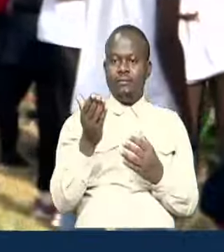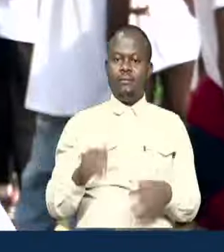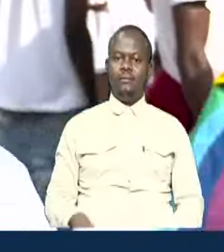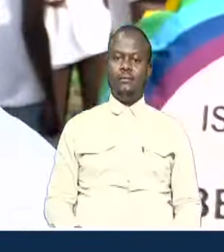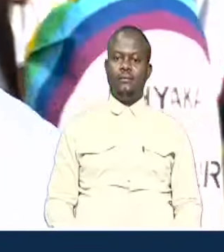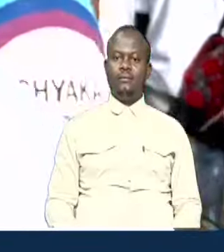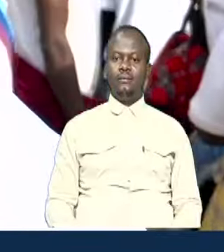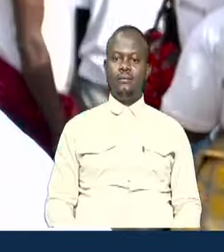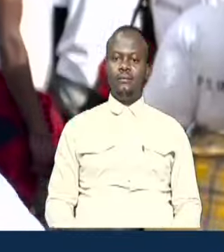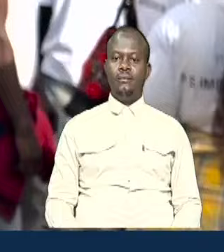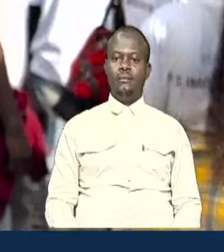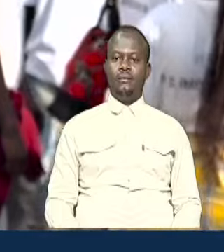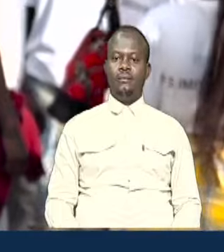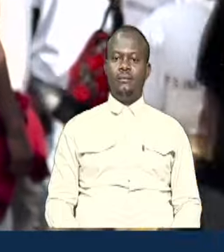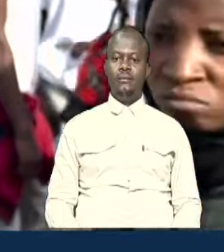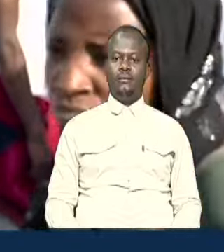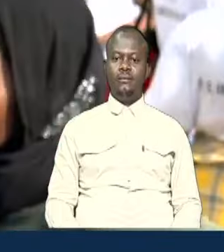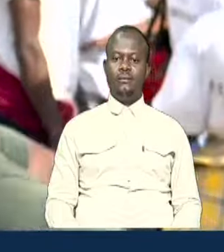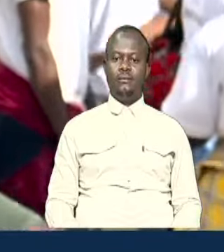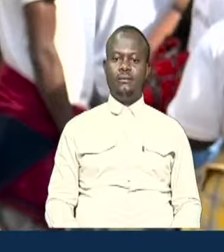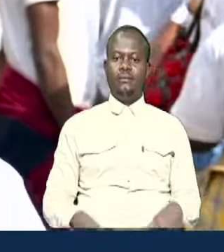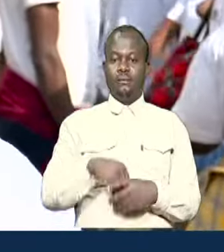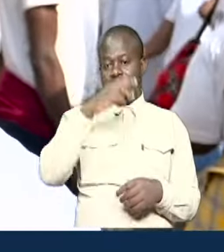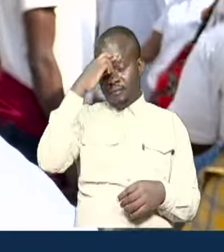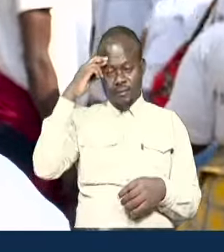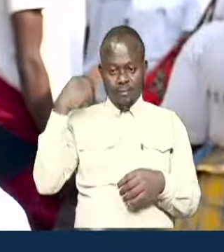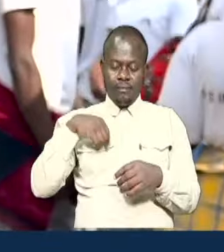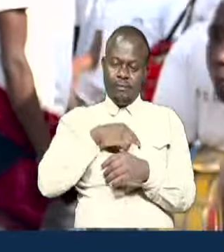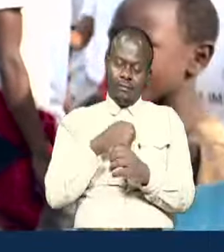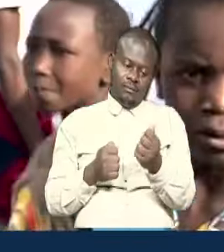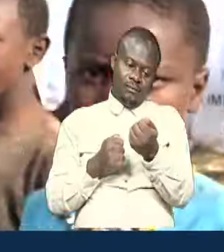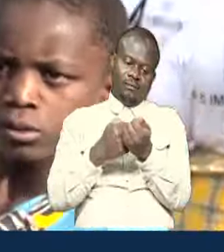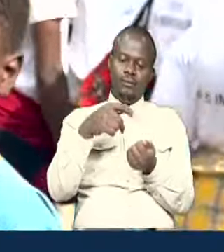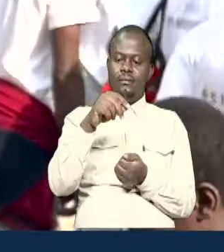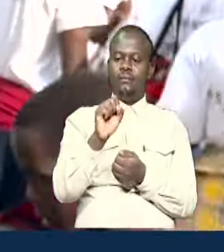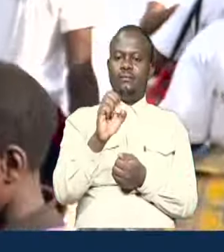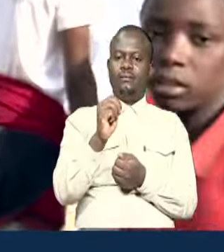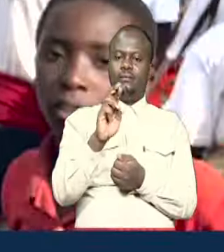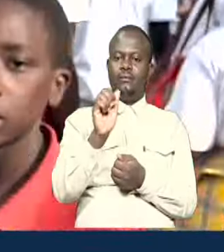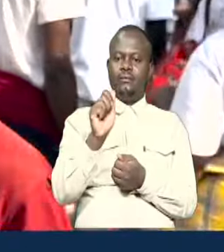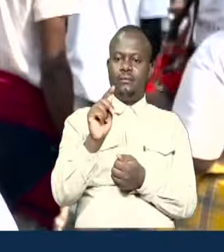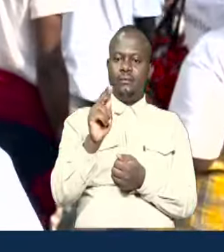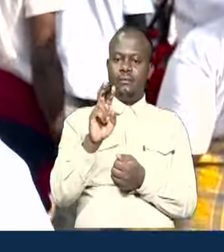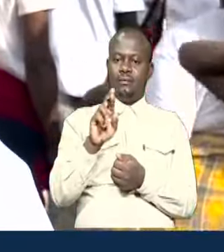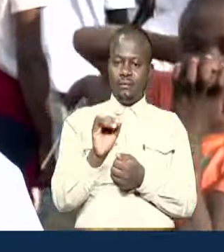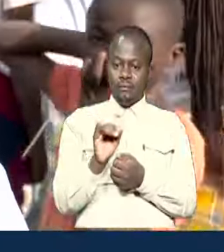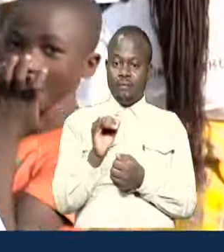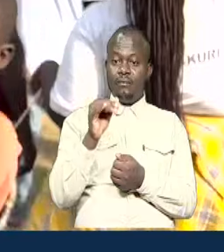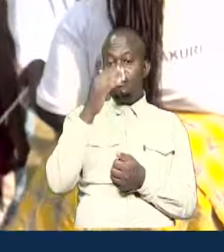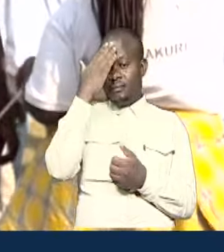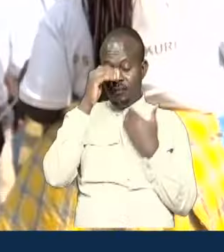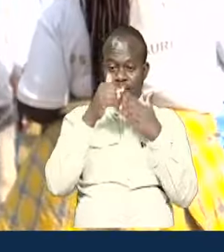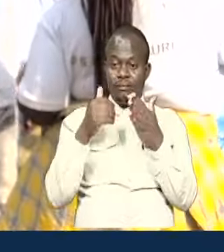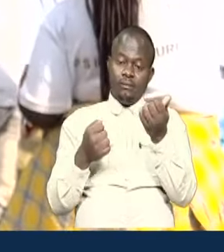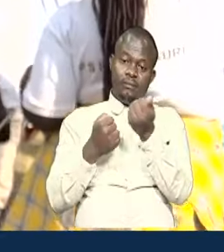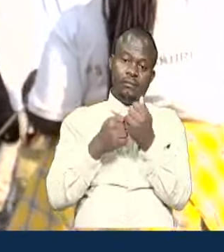Zimwe mu mpamvu zituma ishyaka PS Imbera kuri ndiri inyuma ni uko imwe mu migabo n'imigambi yayo igaragaza ko ishyigikiye imibereho